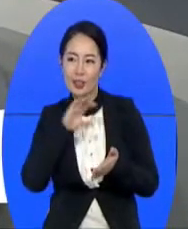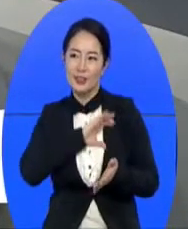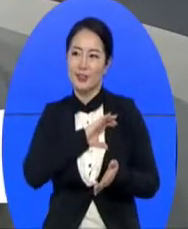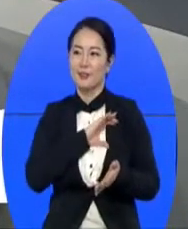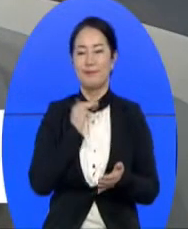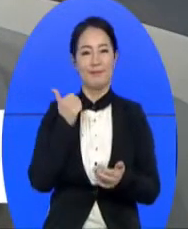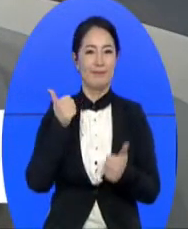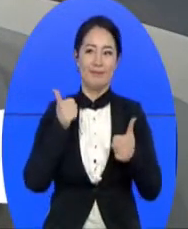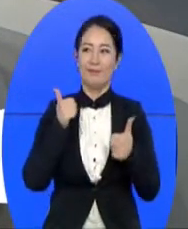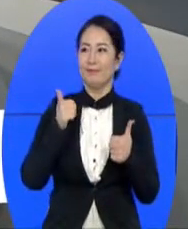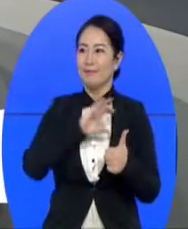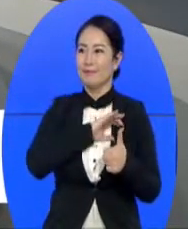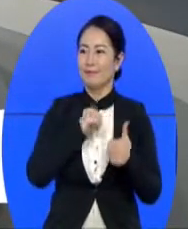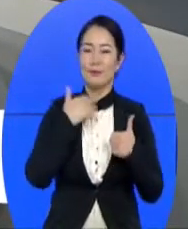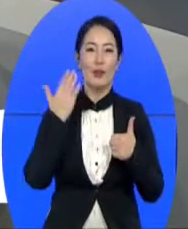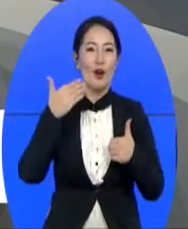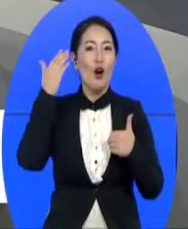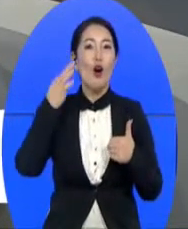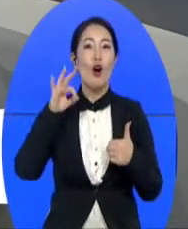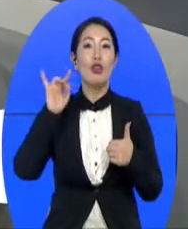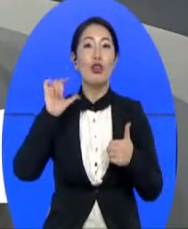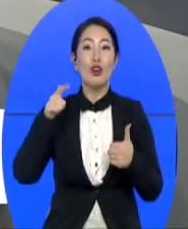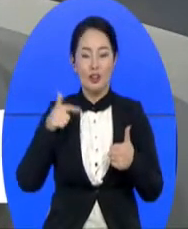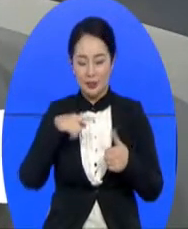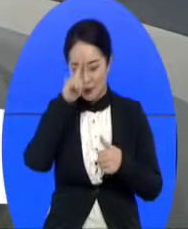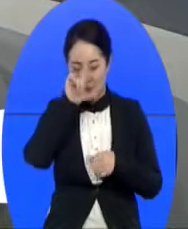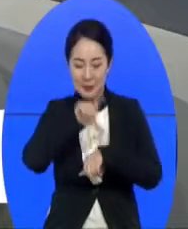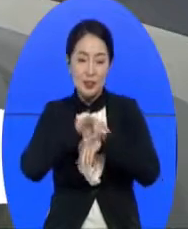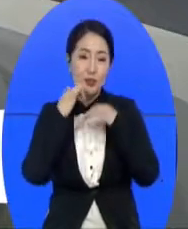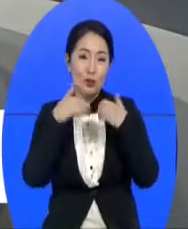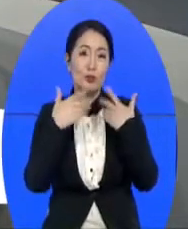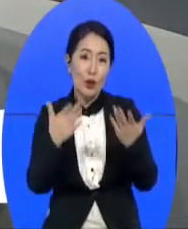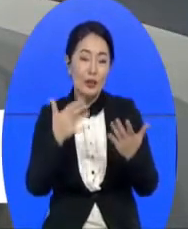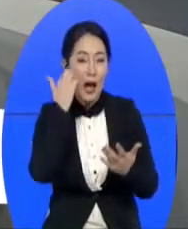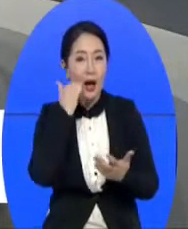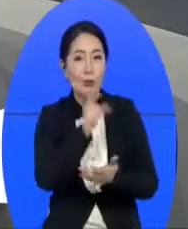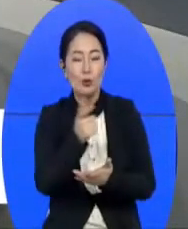өөдрөг байлгах хэрэгтэй гэдгийг тэгээ энэ шимэргэжлтнүүд маань зөвлөж байгаа шүү. Тэгээд ахмадууд